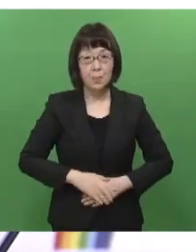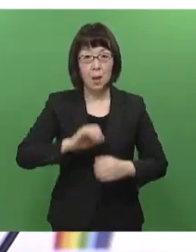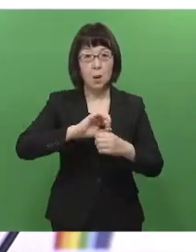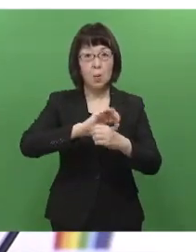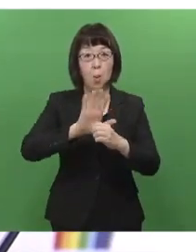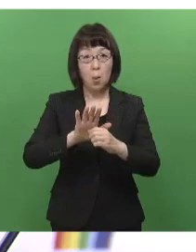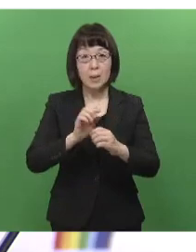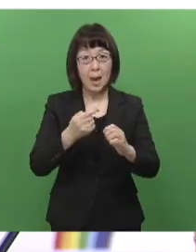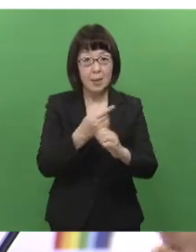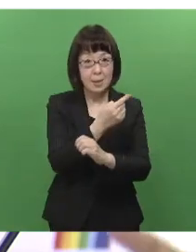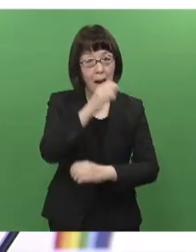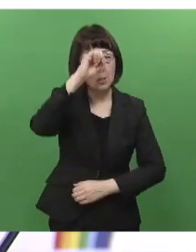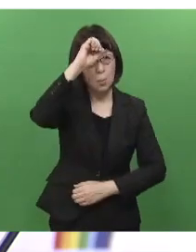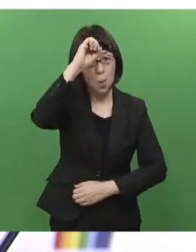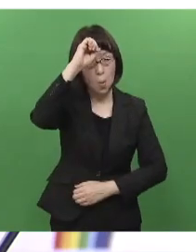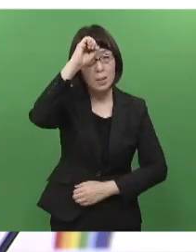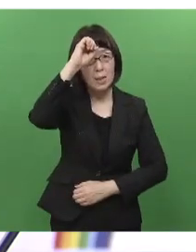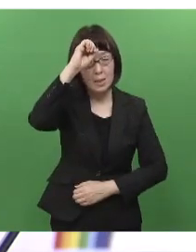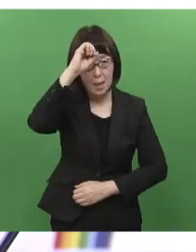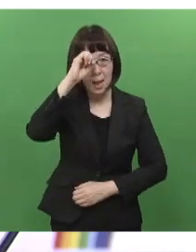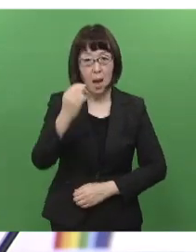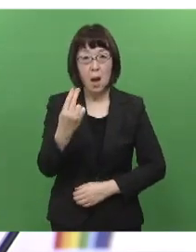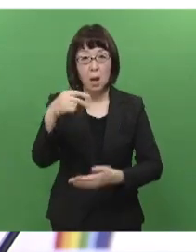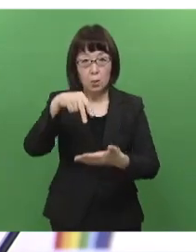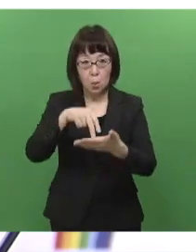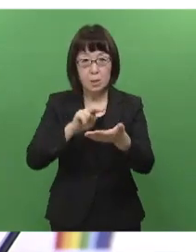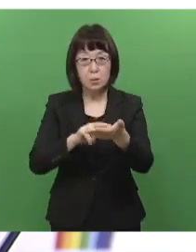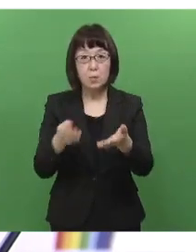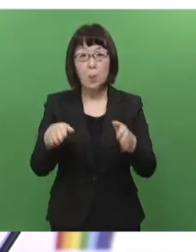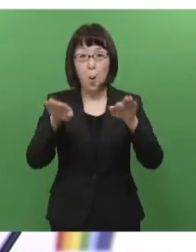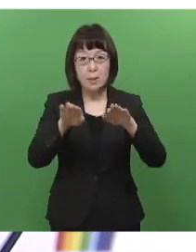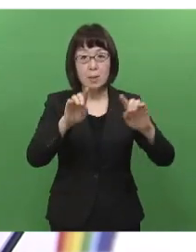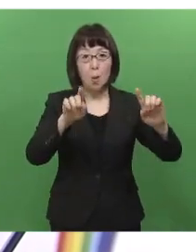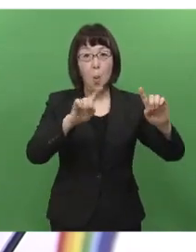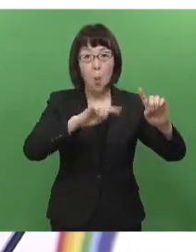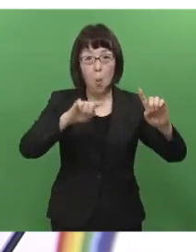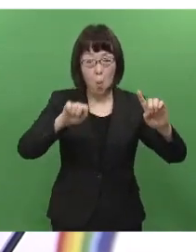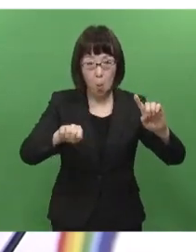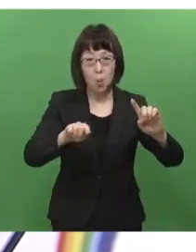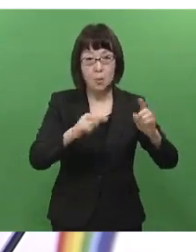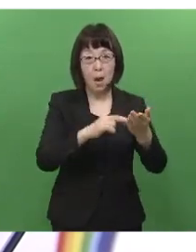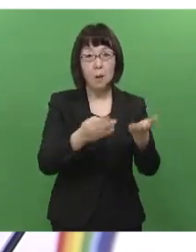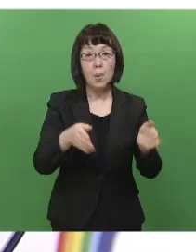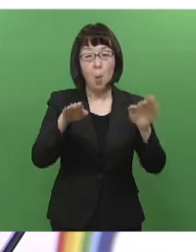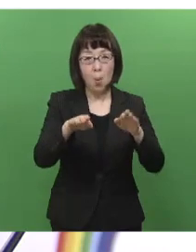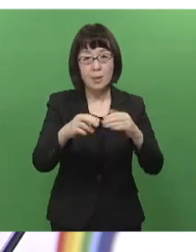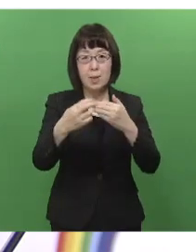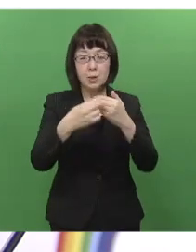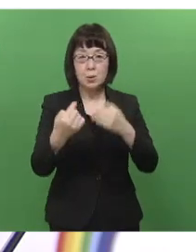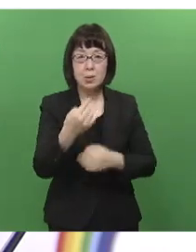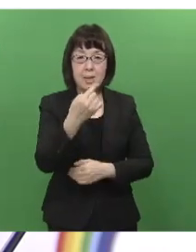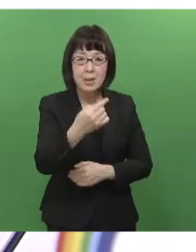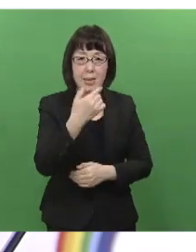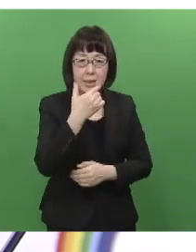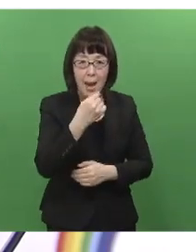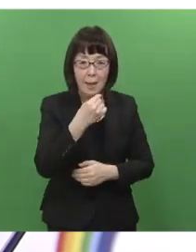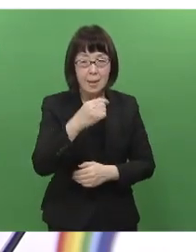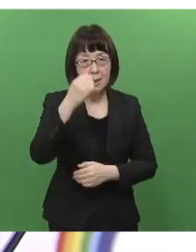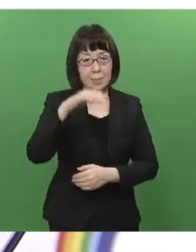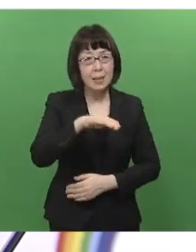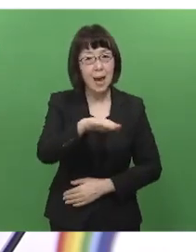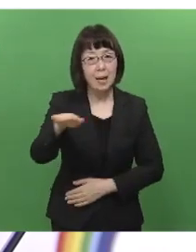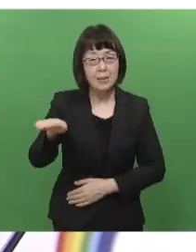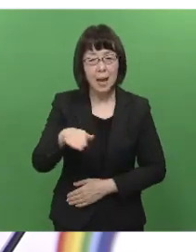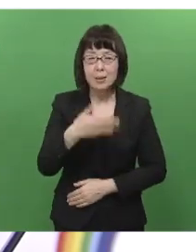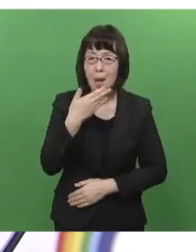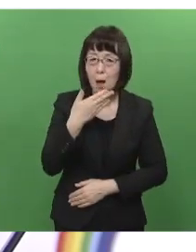外で都立病院や公社病院を受診される皆様方にはご不便、そしてご迷惑をおかけすること